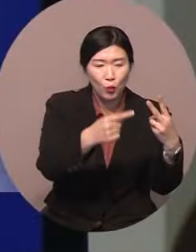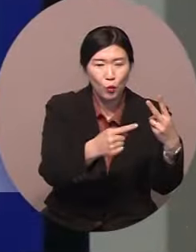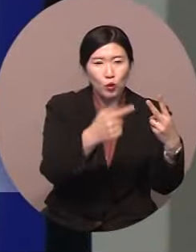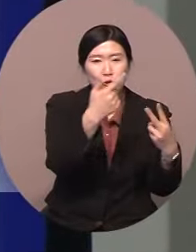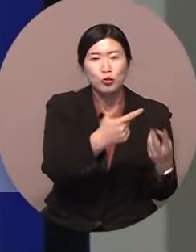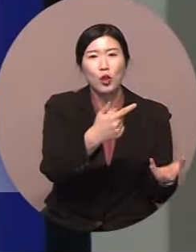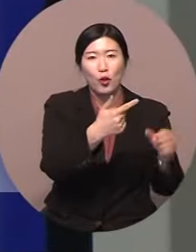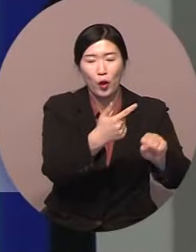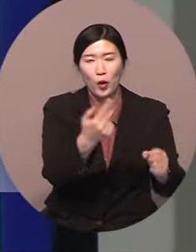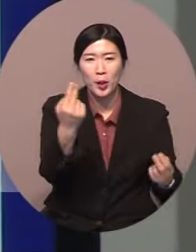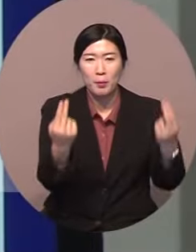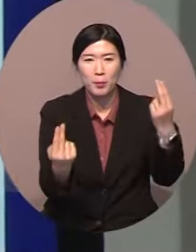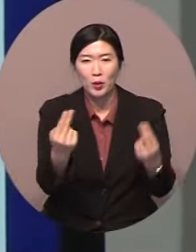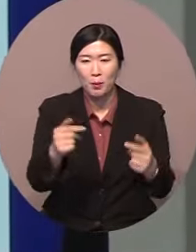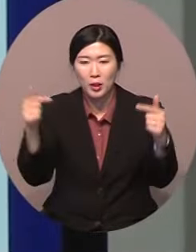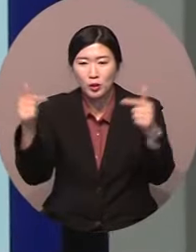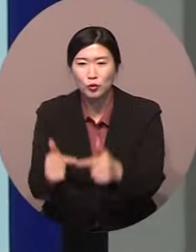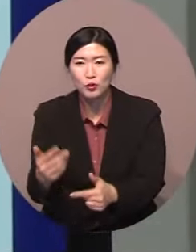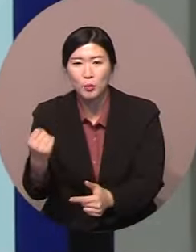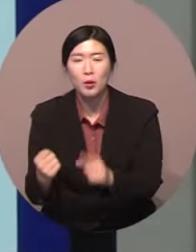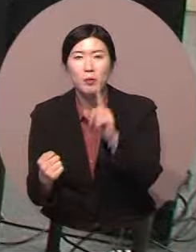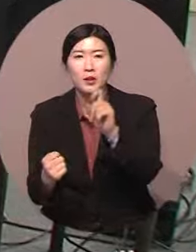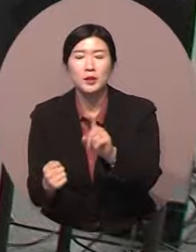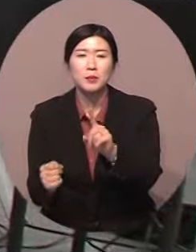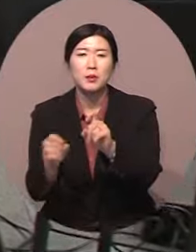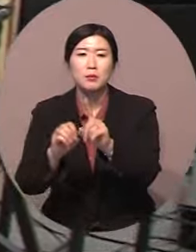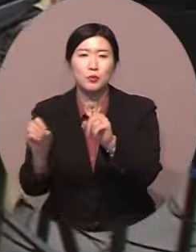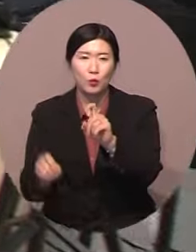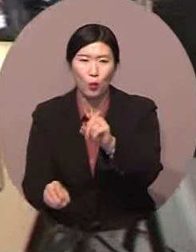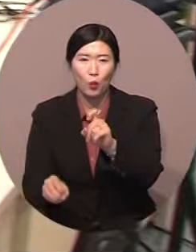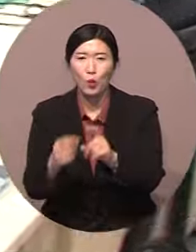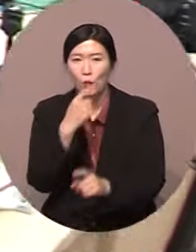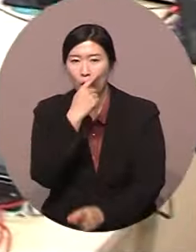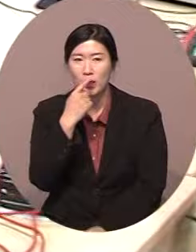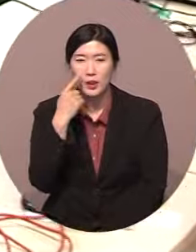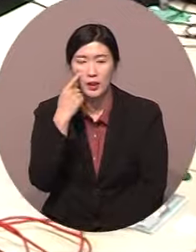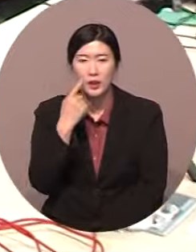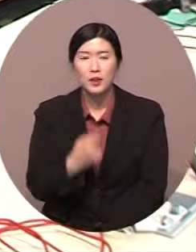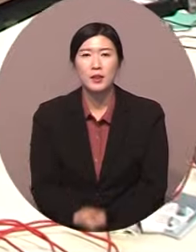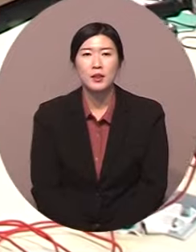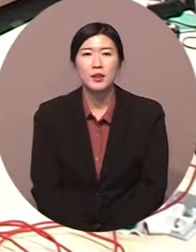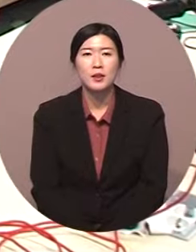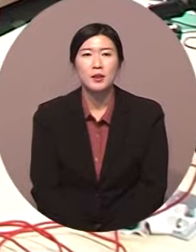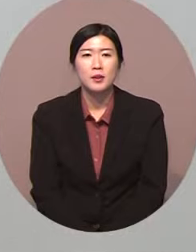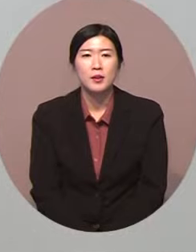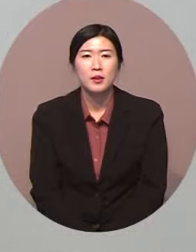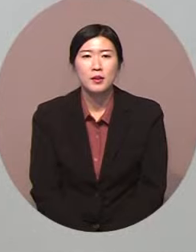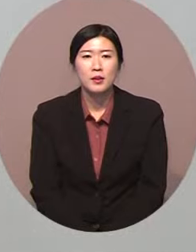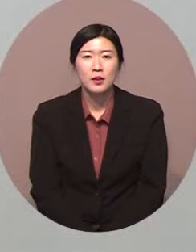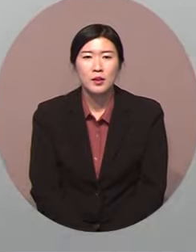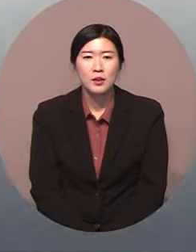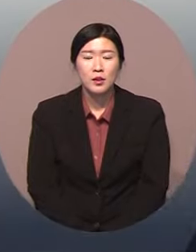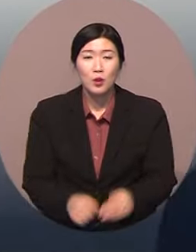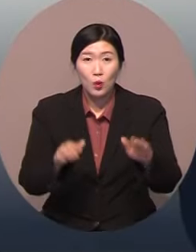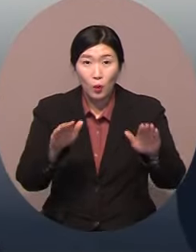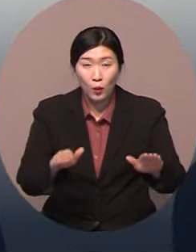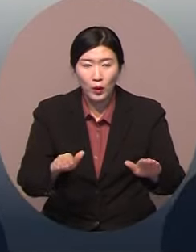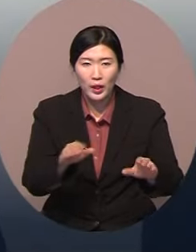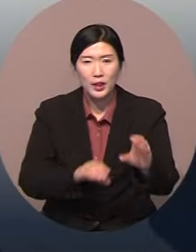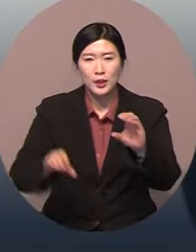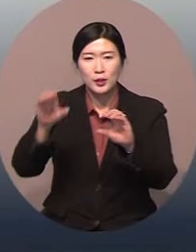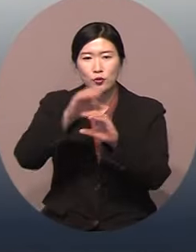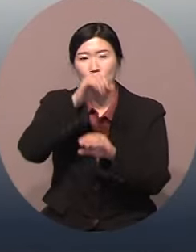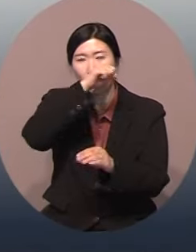원보다 11.4%, 2,579억 원 감소한 규모입니다. 올해 첫 추경 예산안